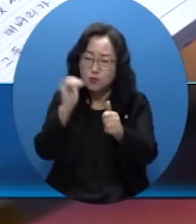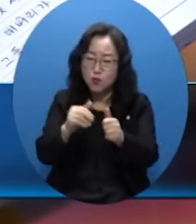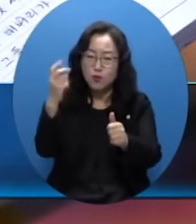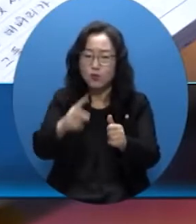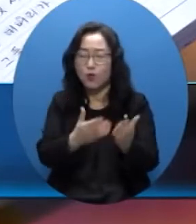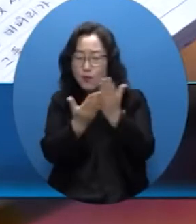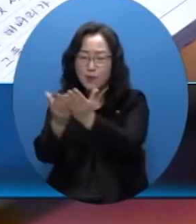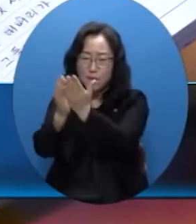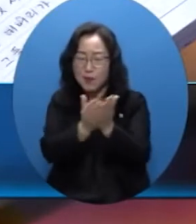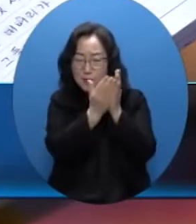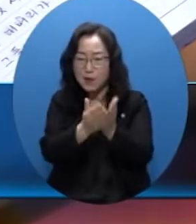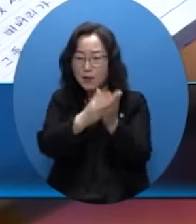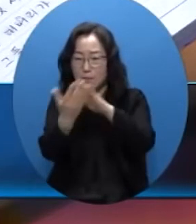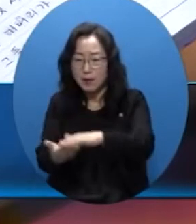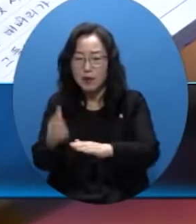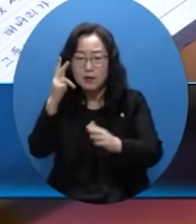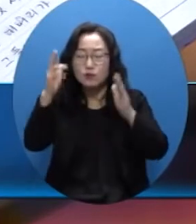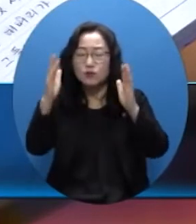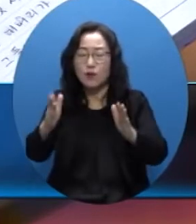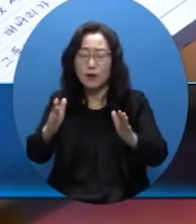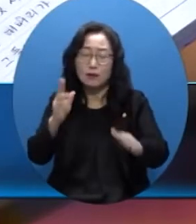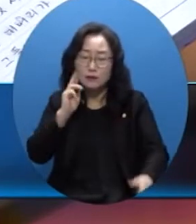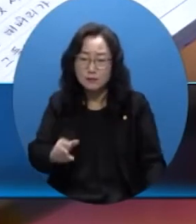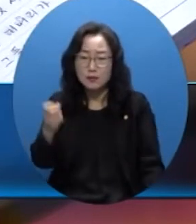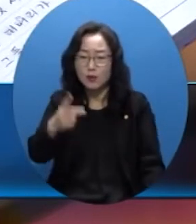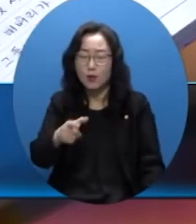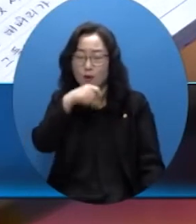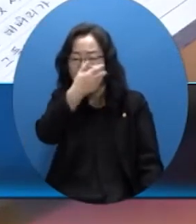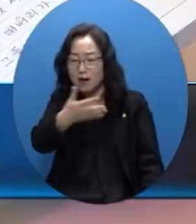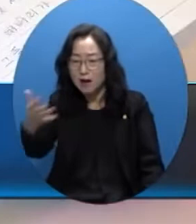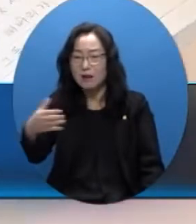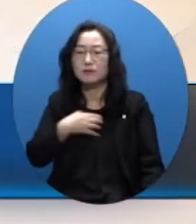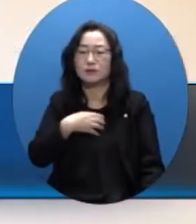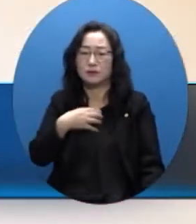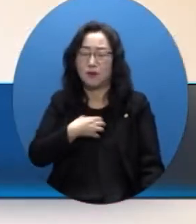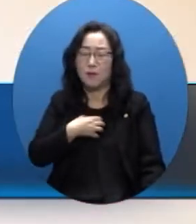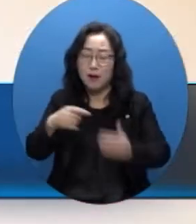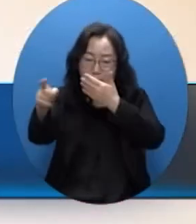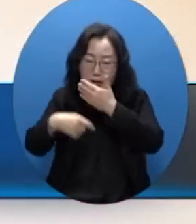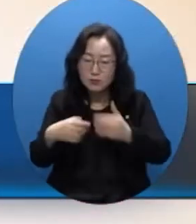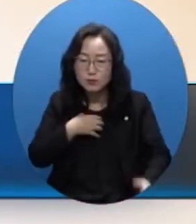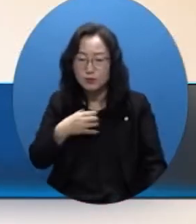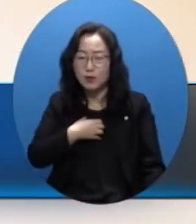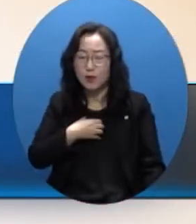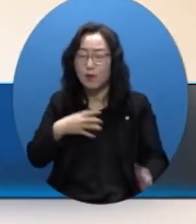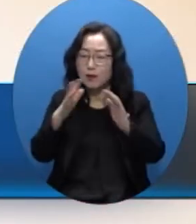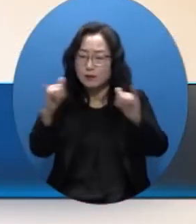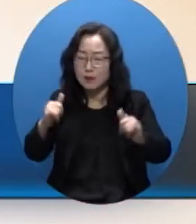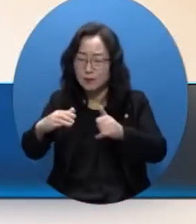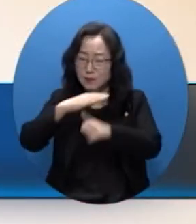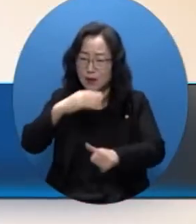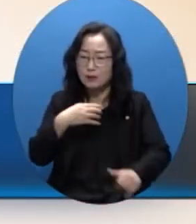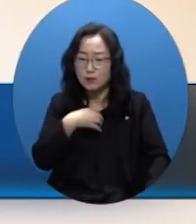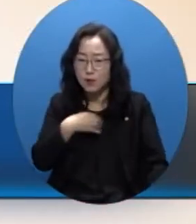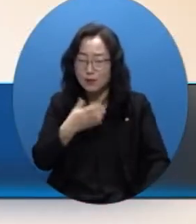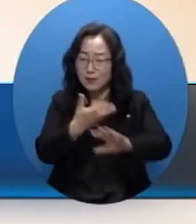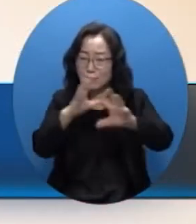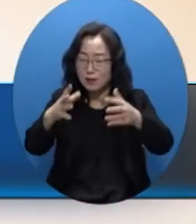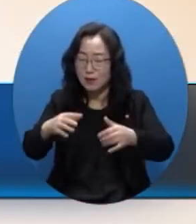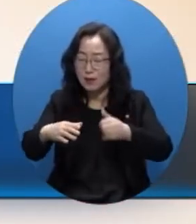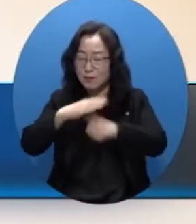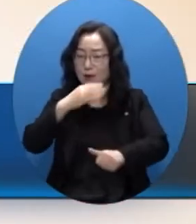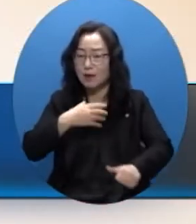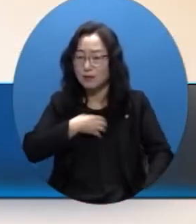기쁨 받아서 지냈으며 여러 번 여행하면서 강의 위험과 강도의 위험과 동족의 위험과 이방인의 위험과 시내의